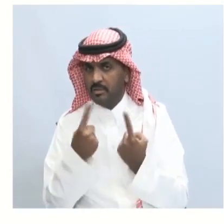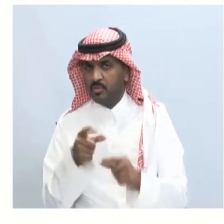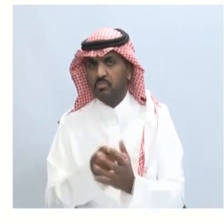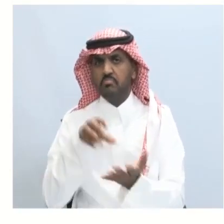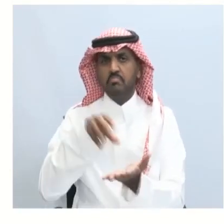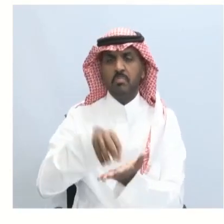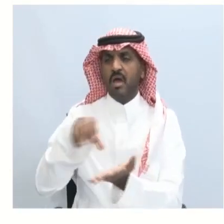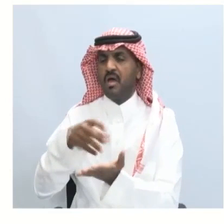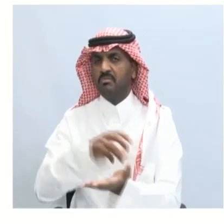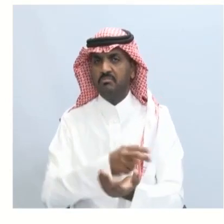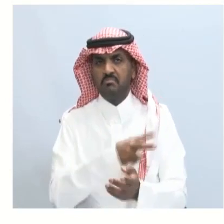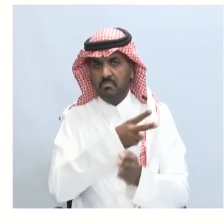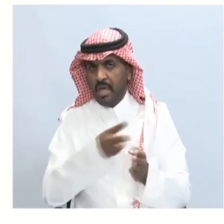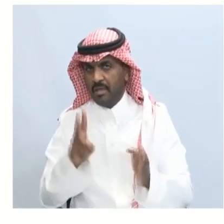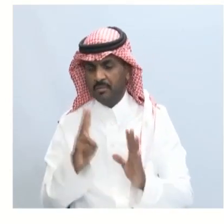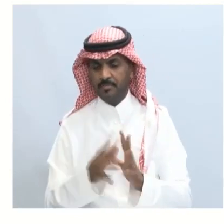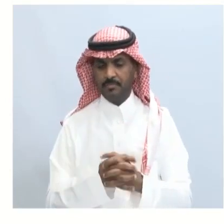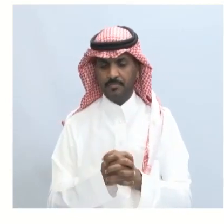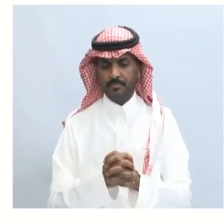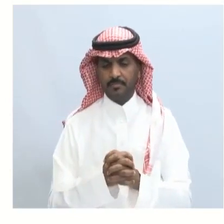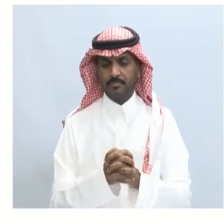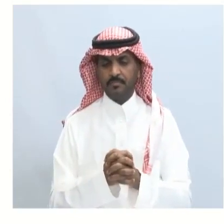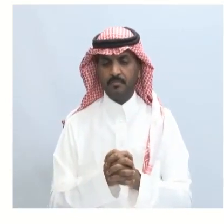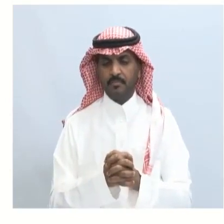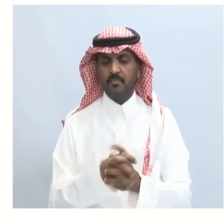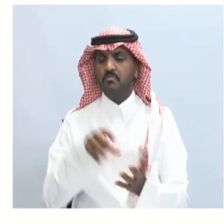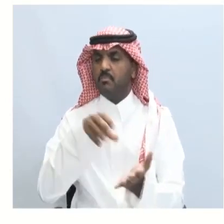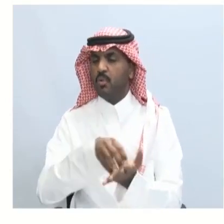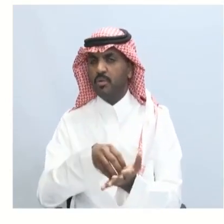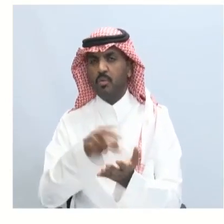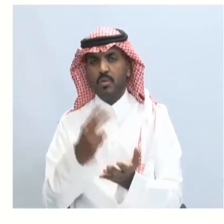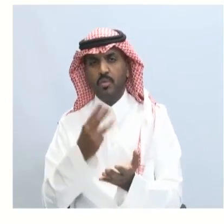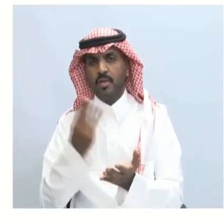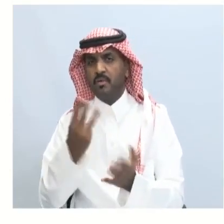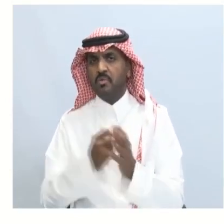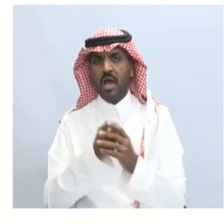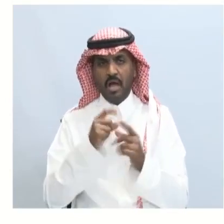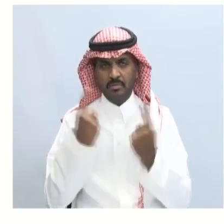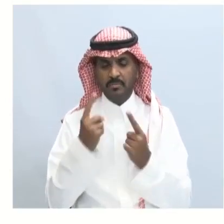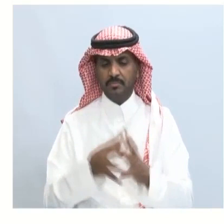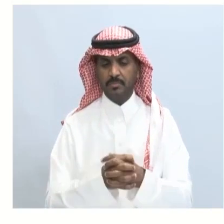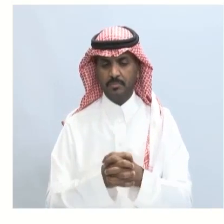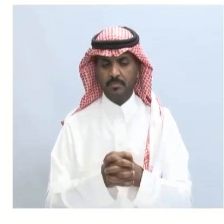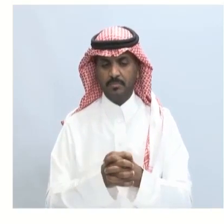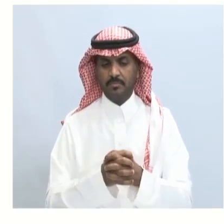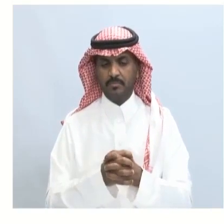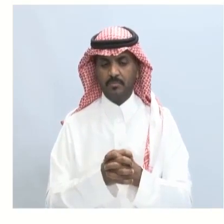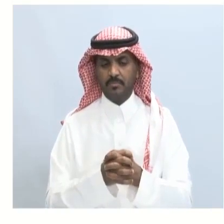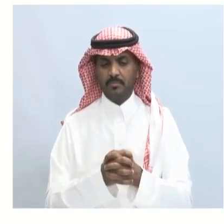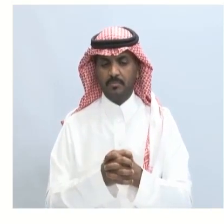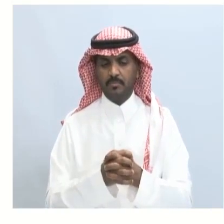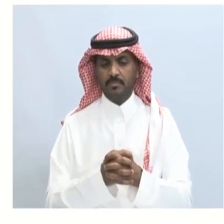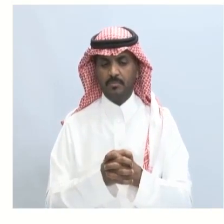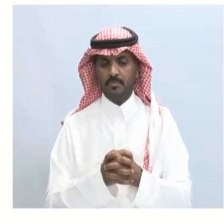يكون له عده او اكثر من موطن ربما موطنان او مو ثلاث مواطن وغير ذلك اي عده